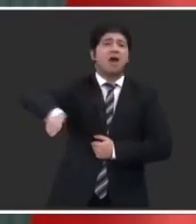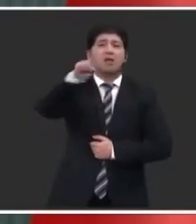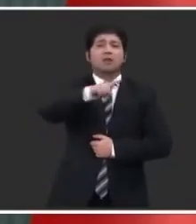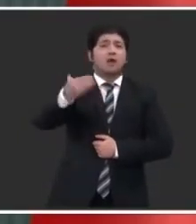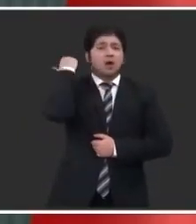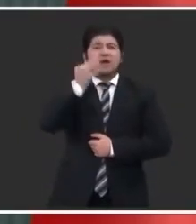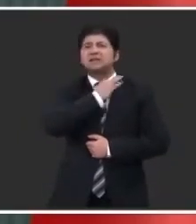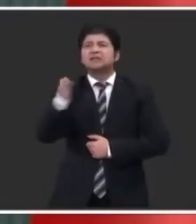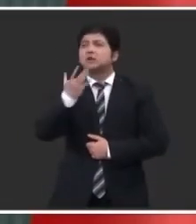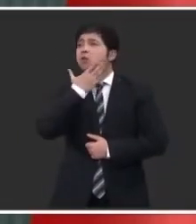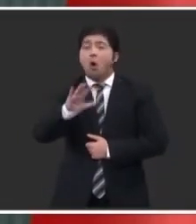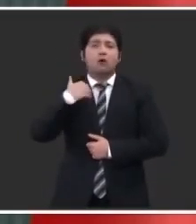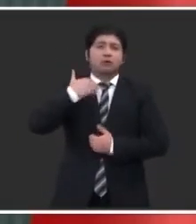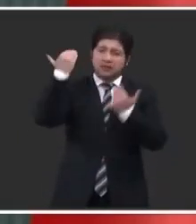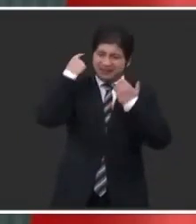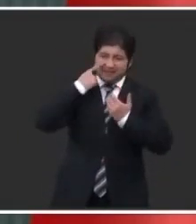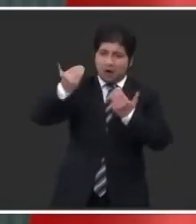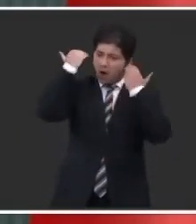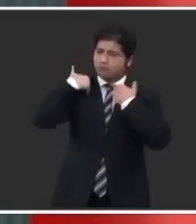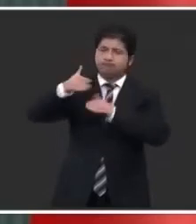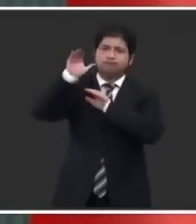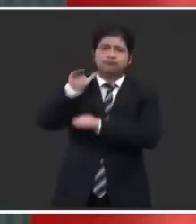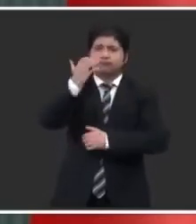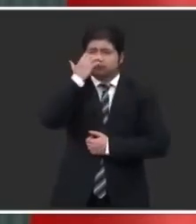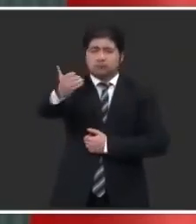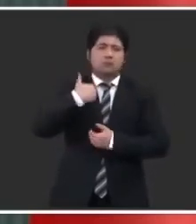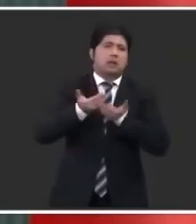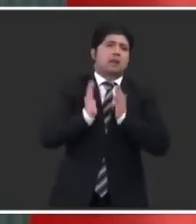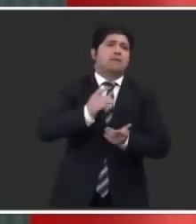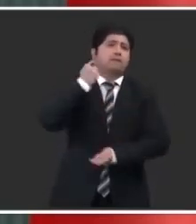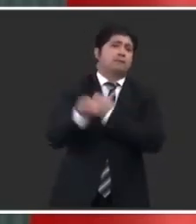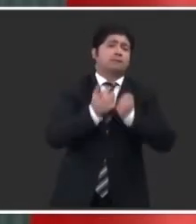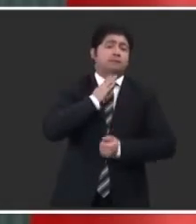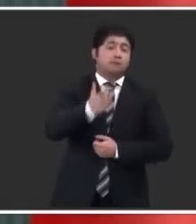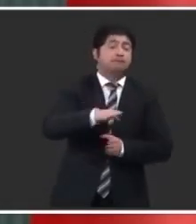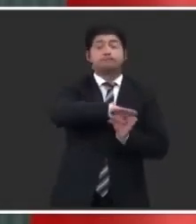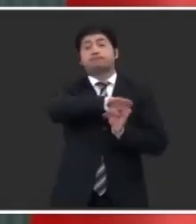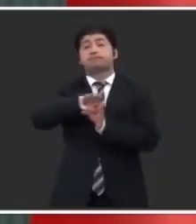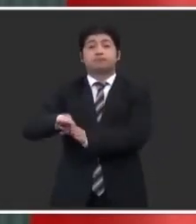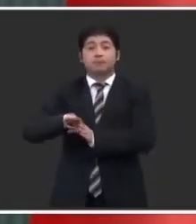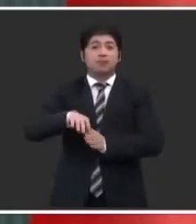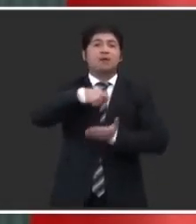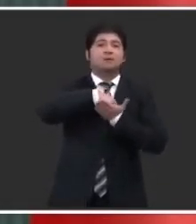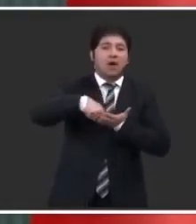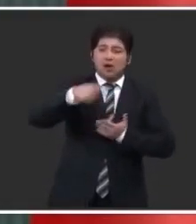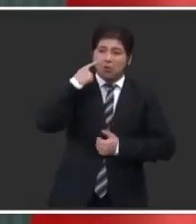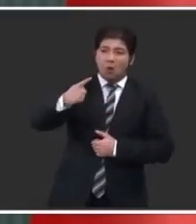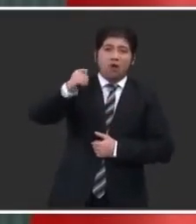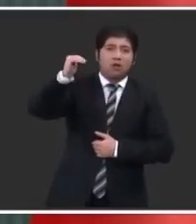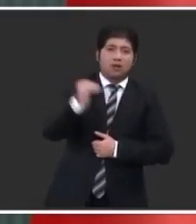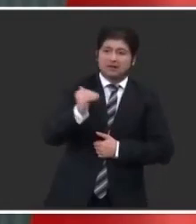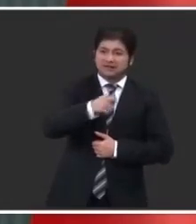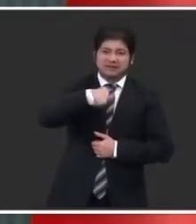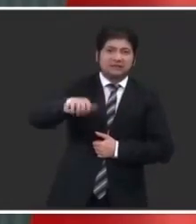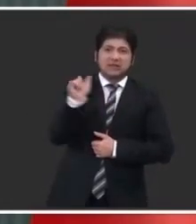kimsesizlerin kimsesi olma vasfını koruyoruz Ayrıca gelir seviyesi belirli bir